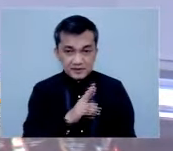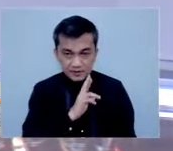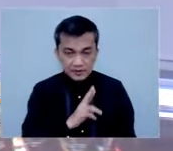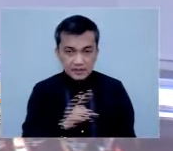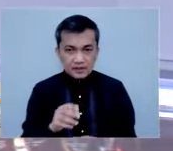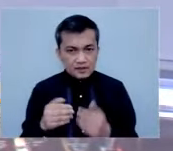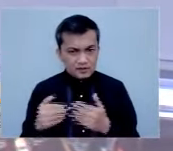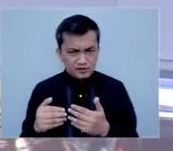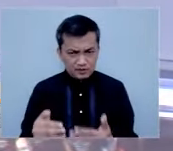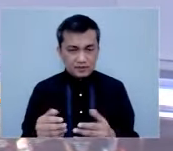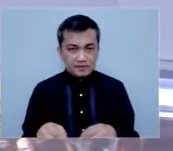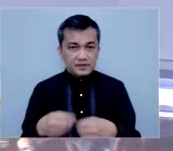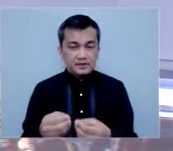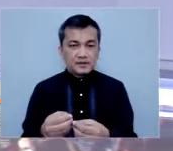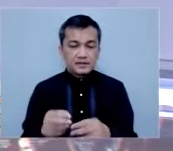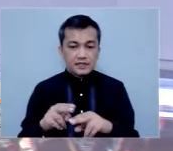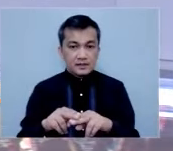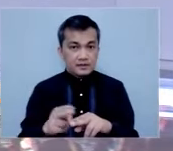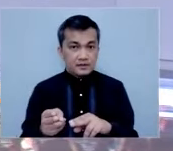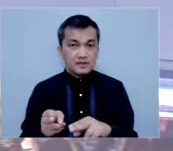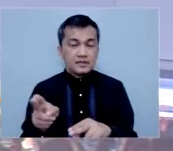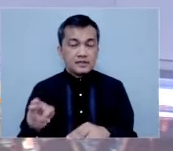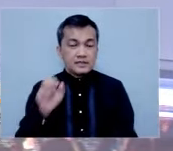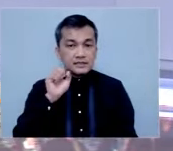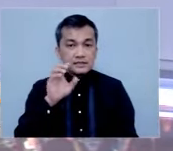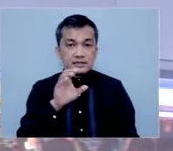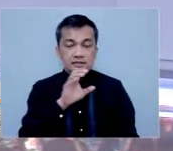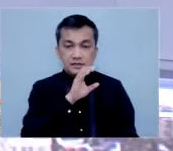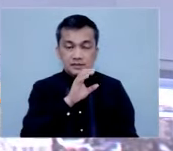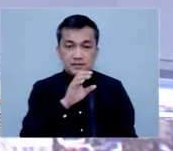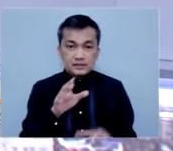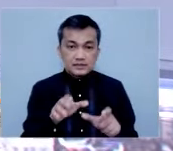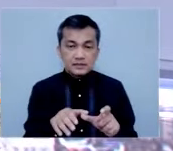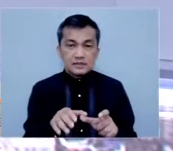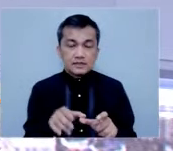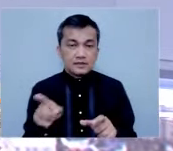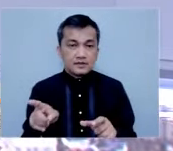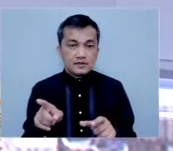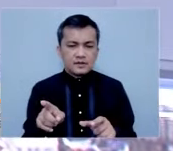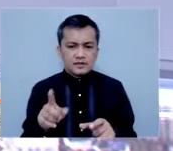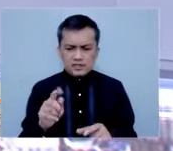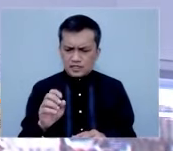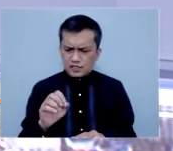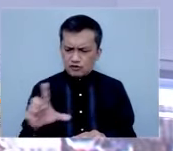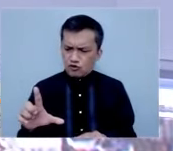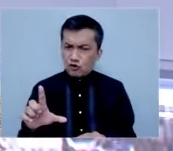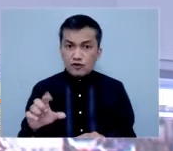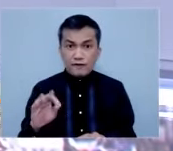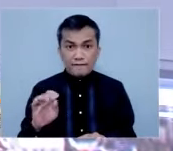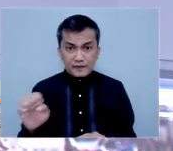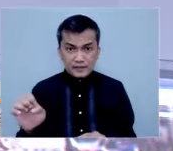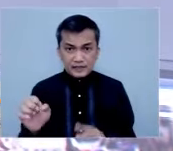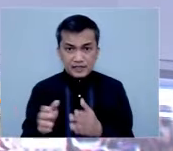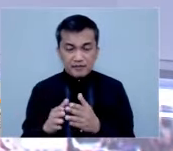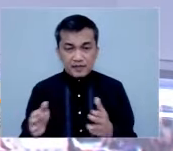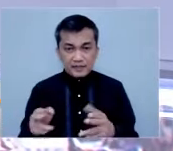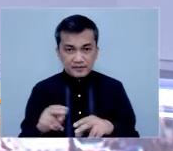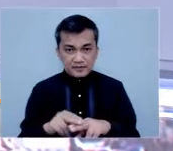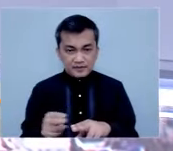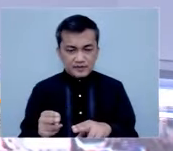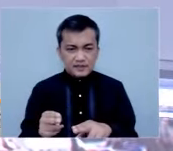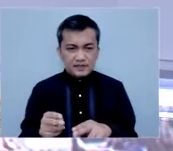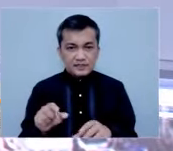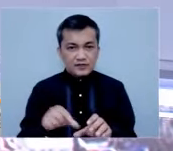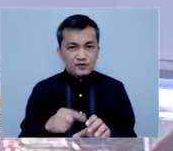ring mabigyan ng discount ang mga senior citizen at PWD sa toll fee at mas malaking diskwento sa